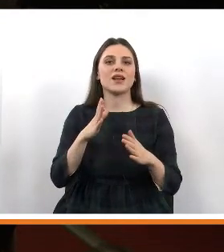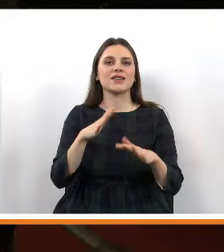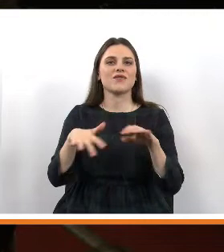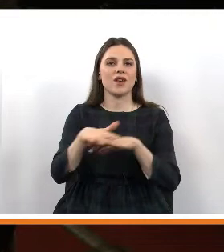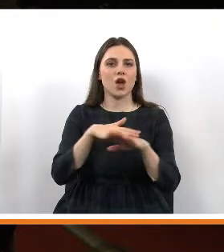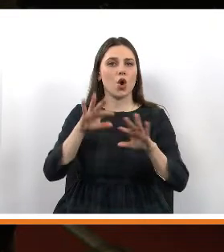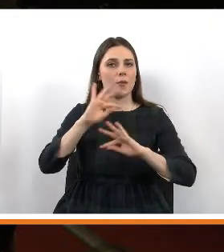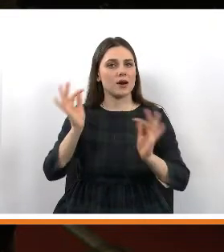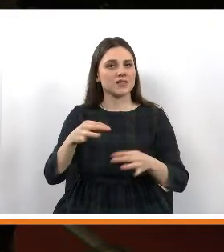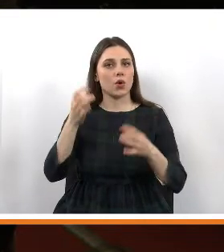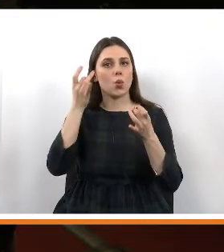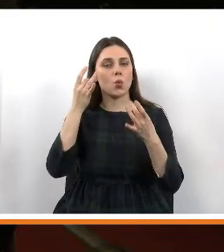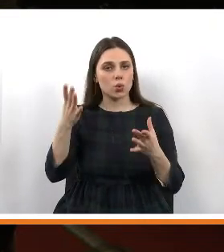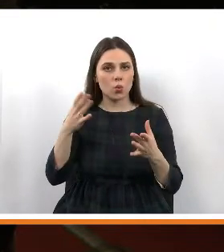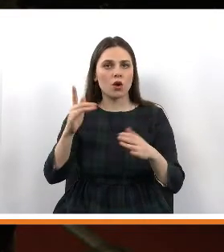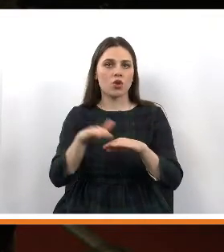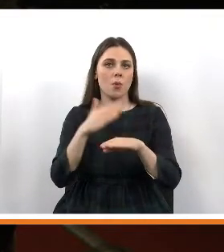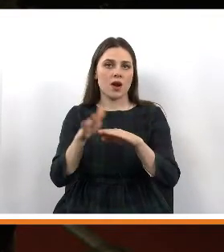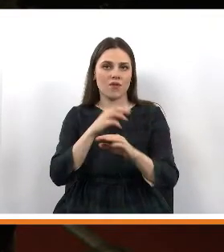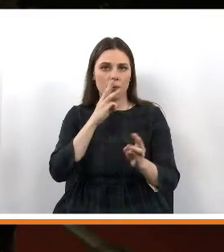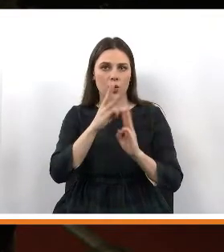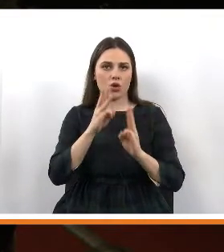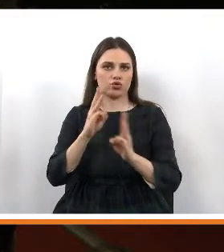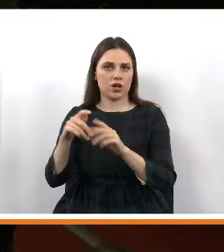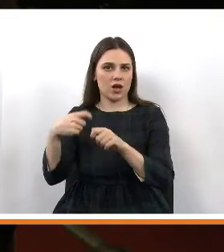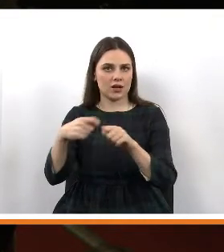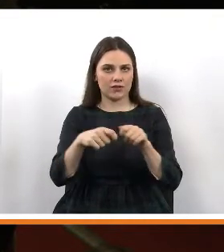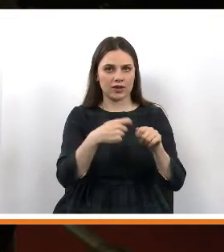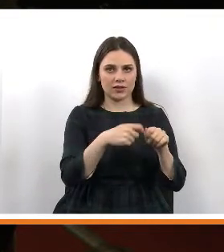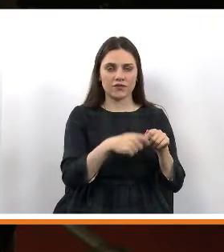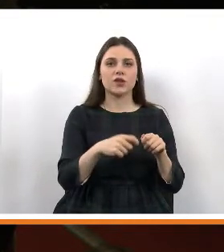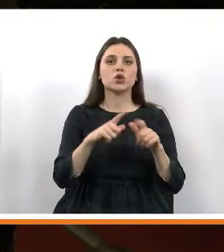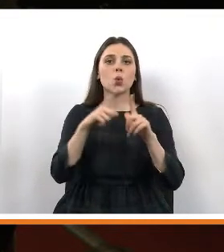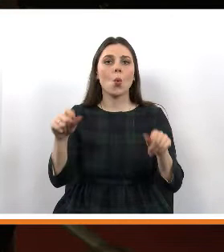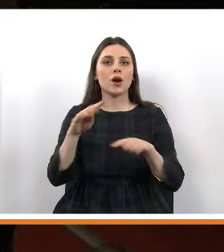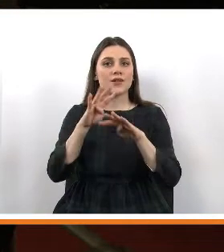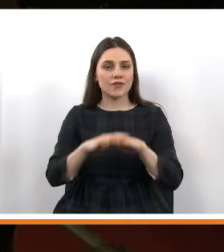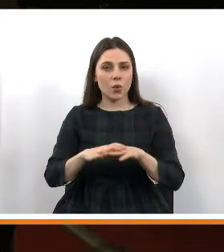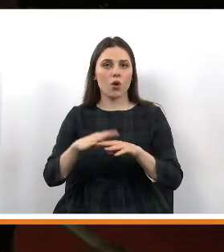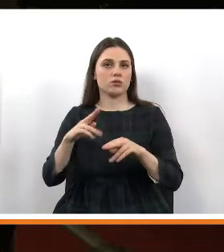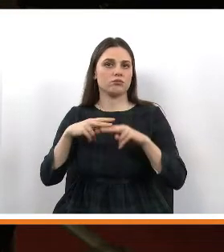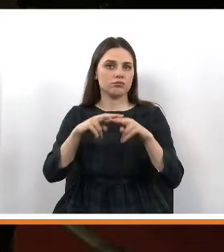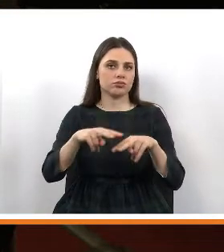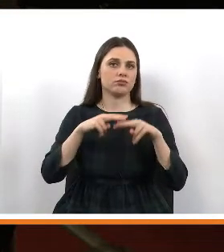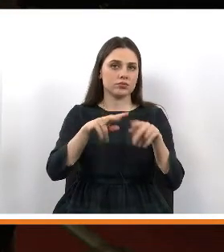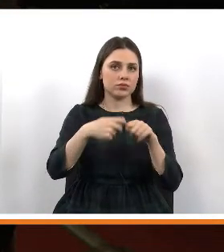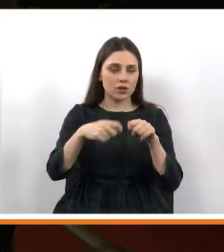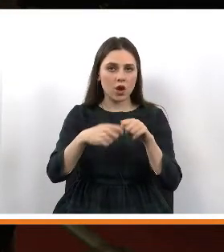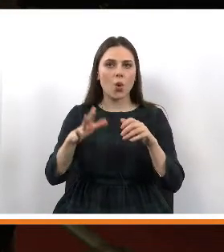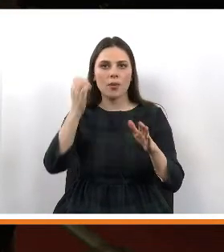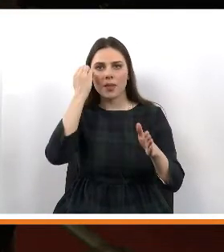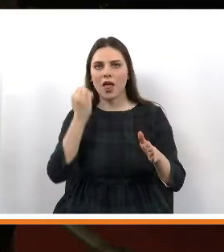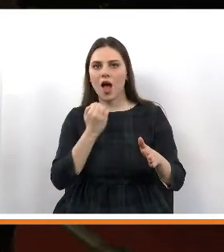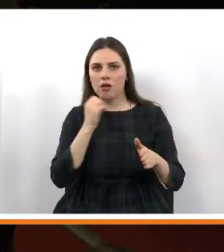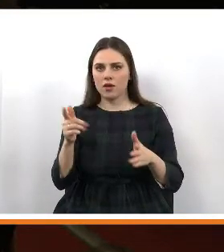культуры, который формируется за счет добровольных пожертвований. В частности, в школьный фонд целевого капитала могут приходить пожертвования благодарных выпускников. Это письмо